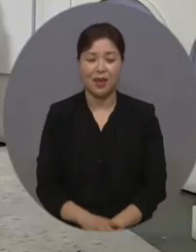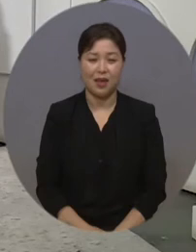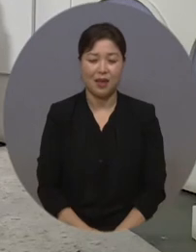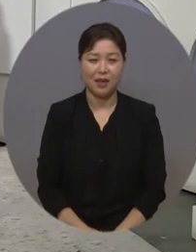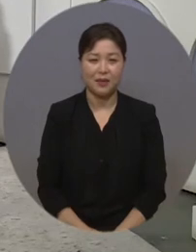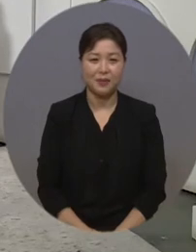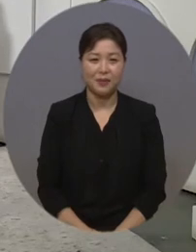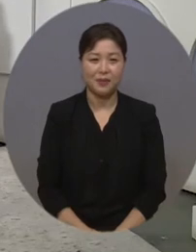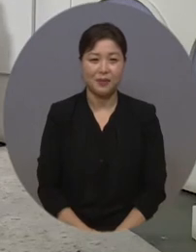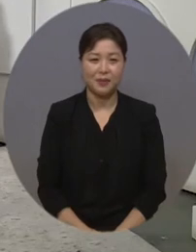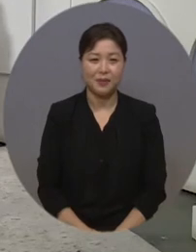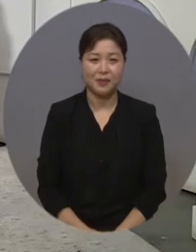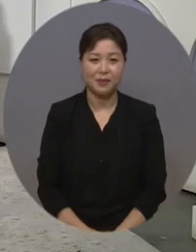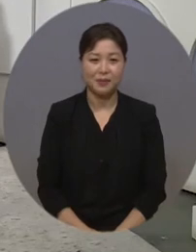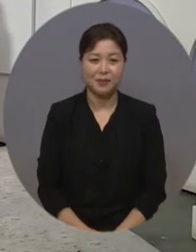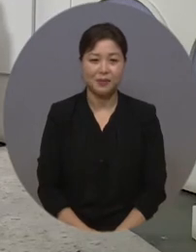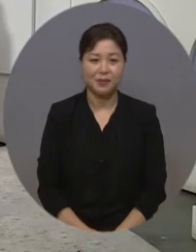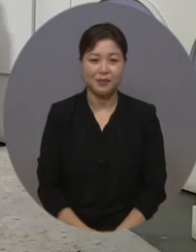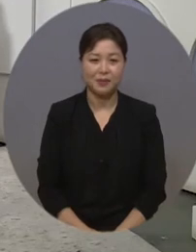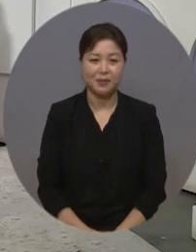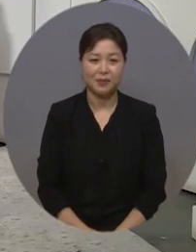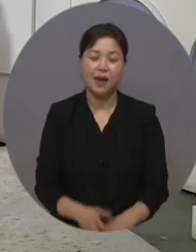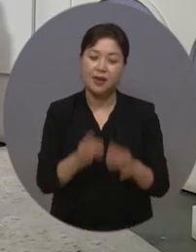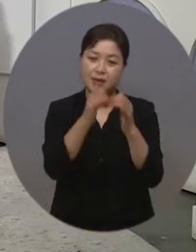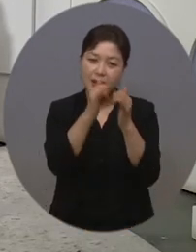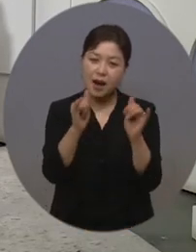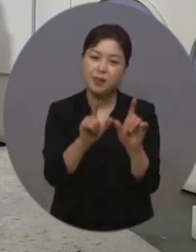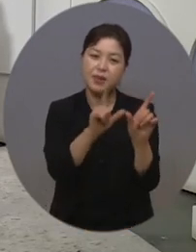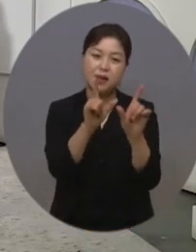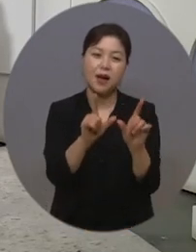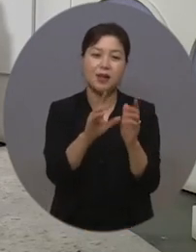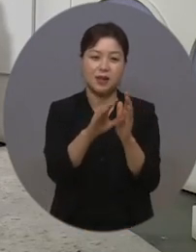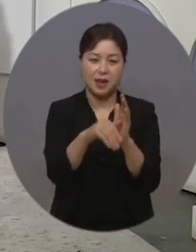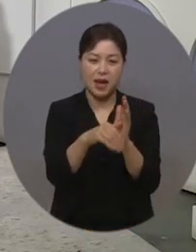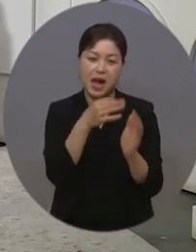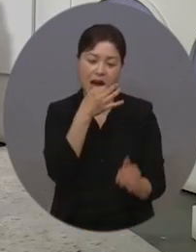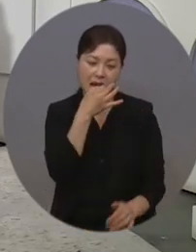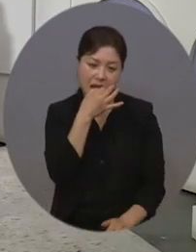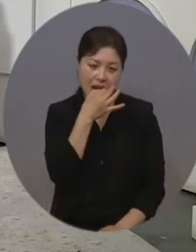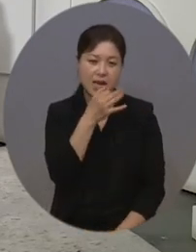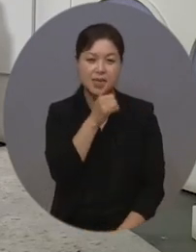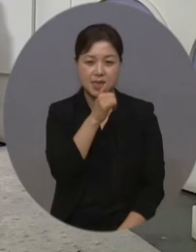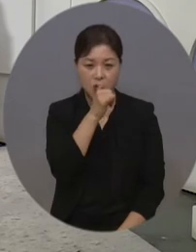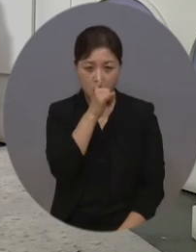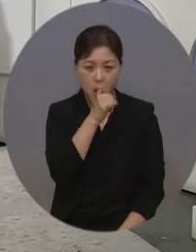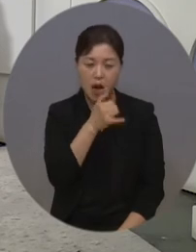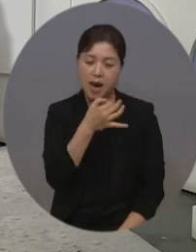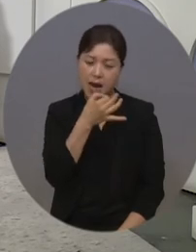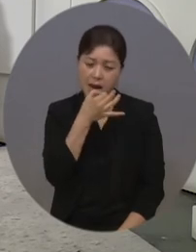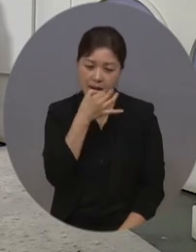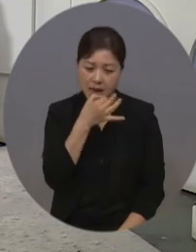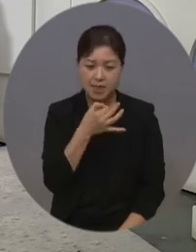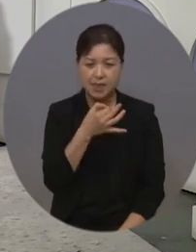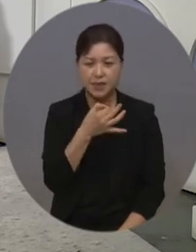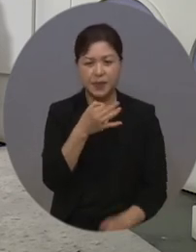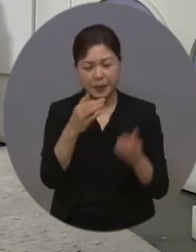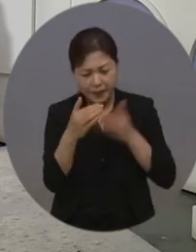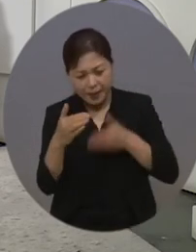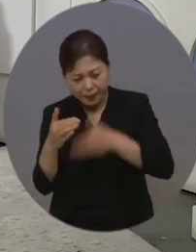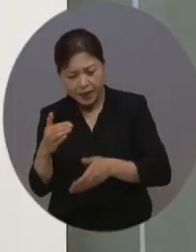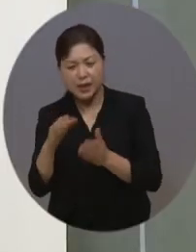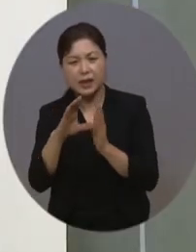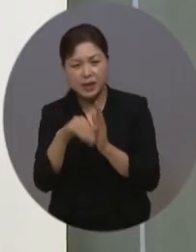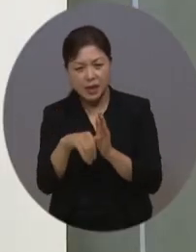전에 말씀하셨지만은 우리가 사람이 살다 보면은 욕심도 생기고, 욕심이 달성이 안 될